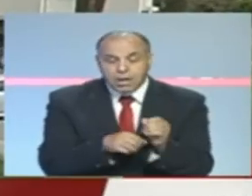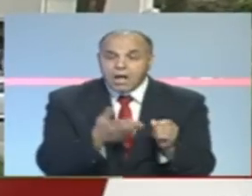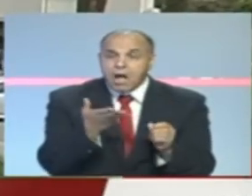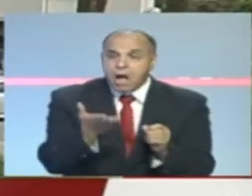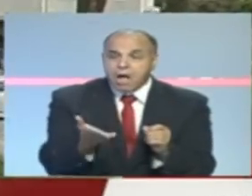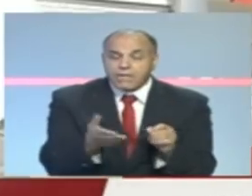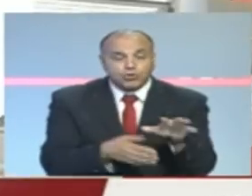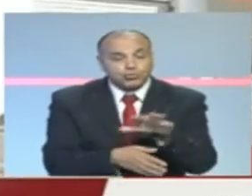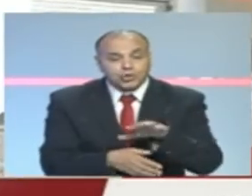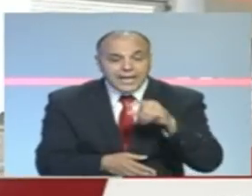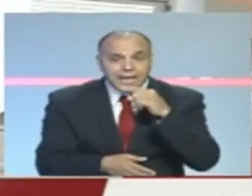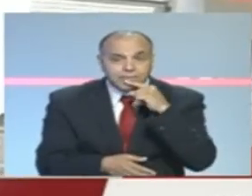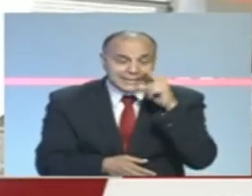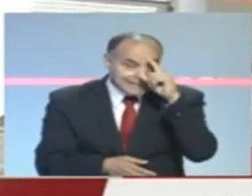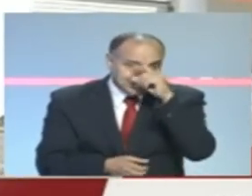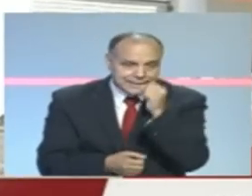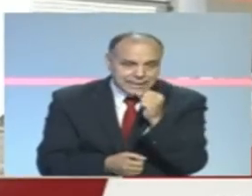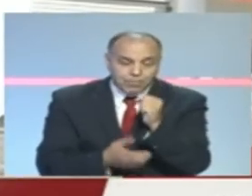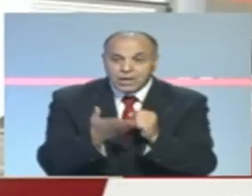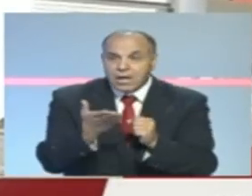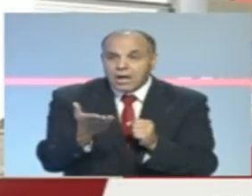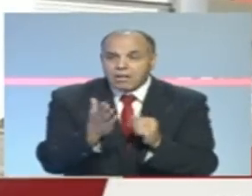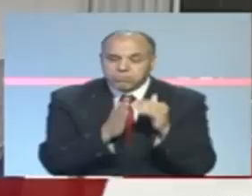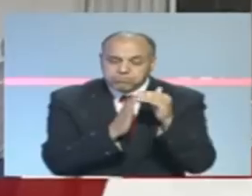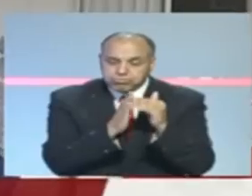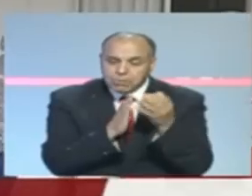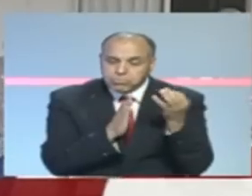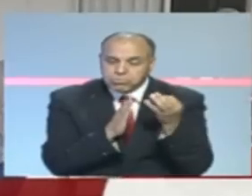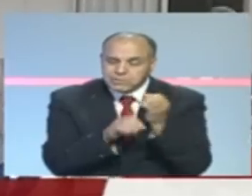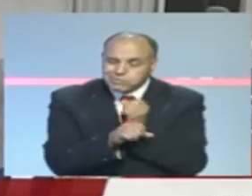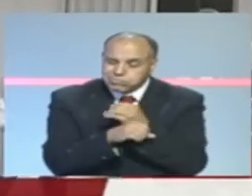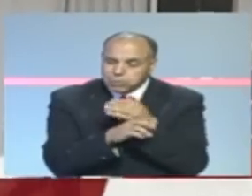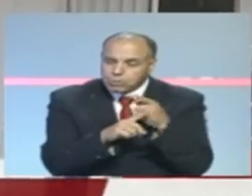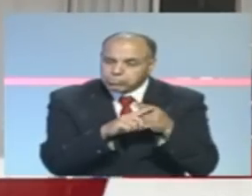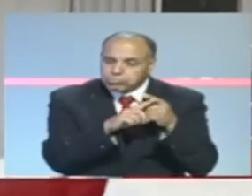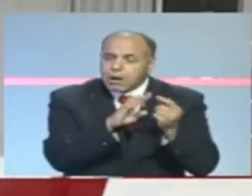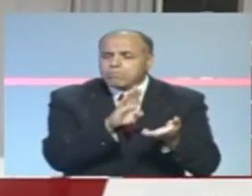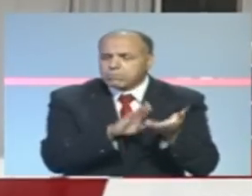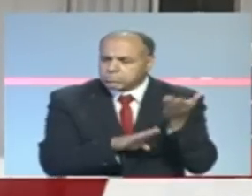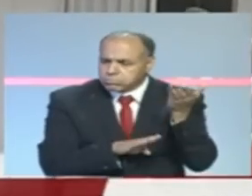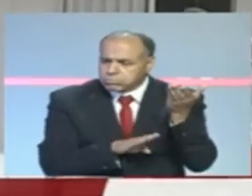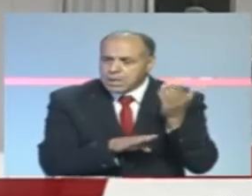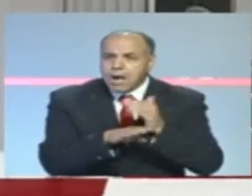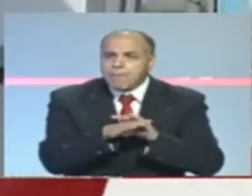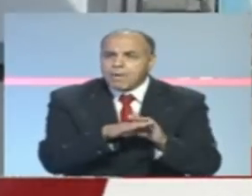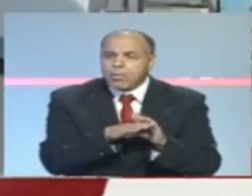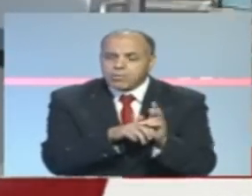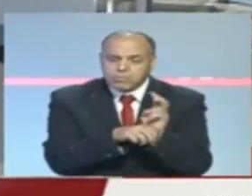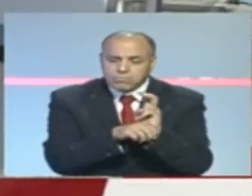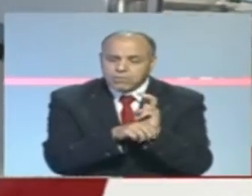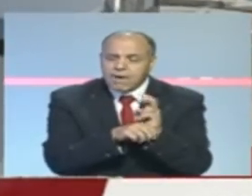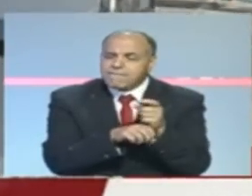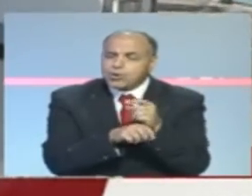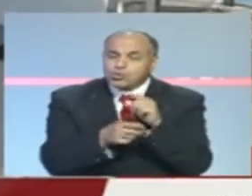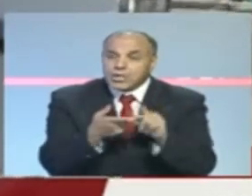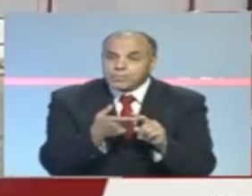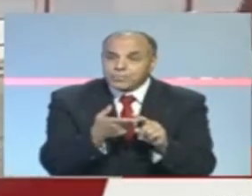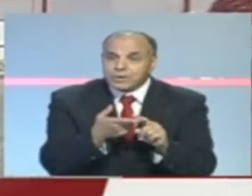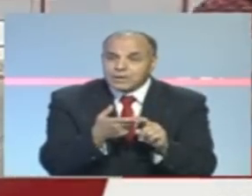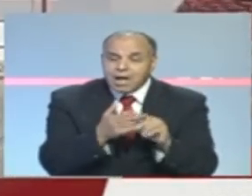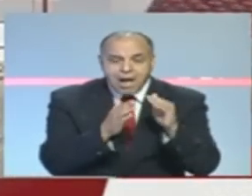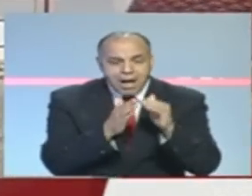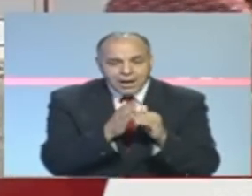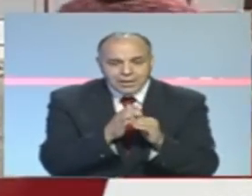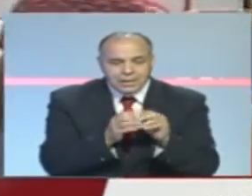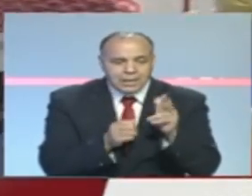بس دقيقه ولم تنخفض نسبه التحاليل الايجابيه المتعلقه لتقصي هذا الفيروس الى اقل